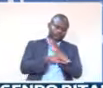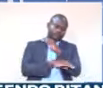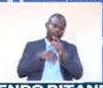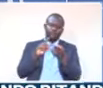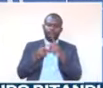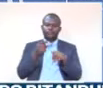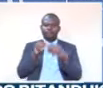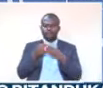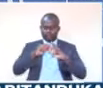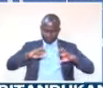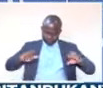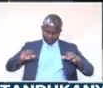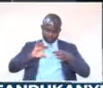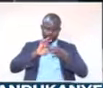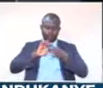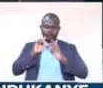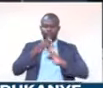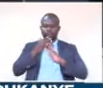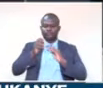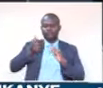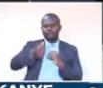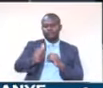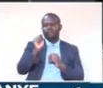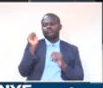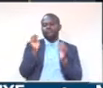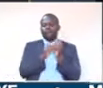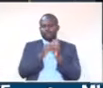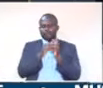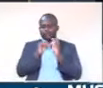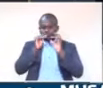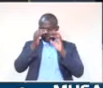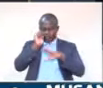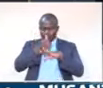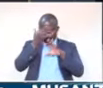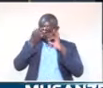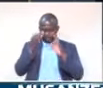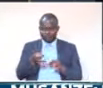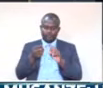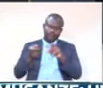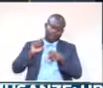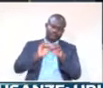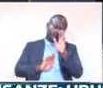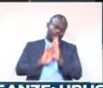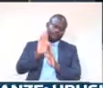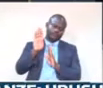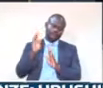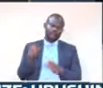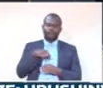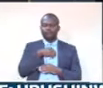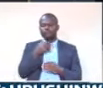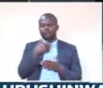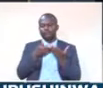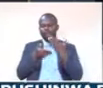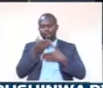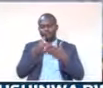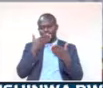by'inshuti bisuzume umubano hagati yabyo, banafata ingamba yo kongera kuwuteza imbere. Tukaba twagiranye